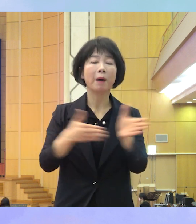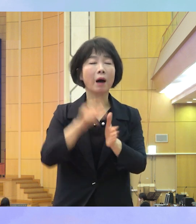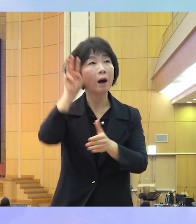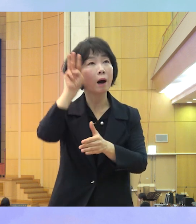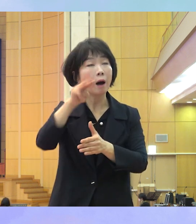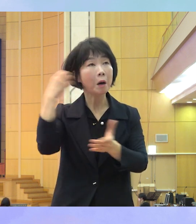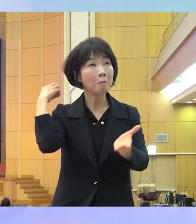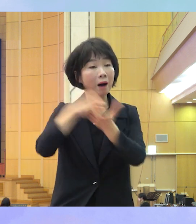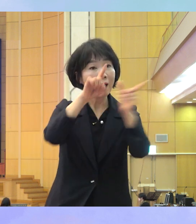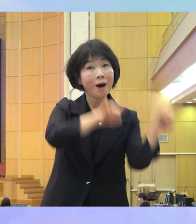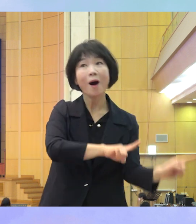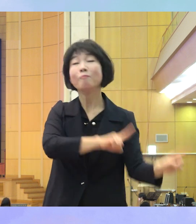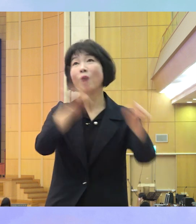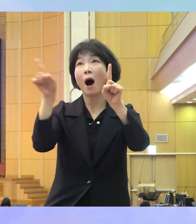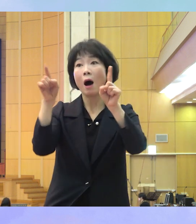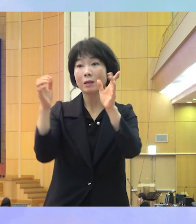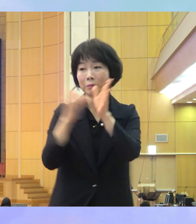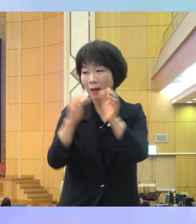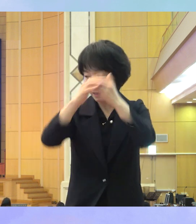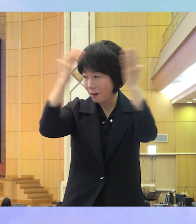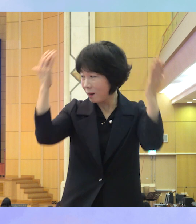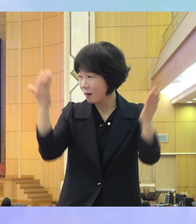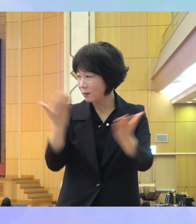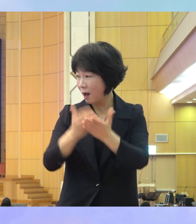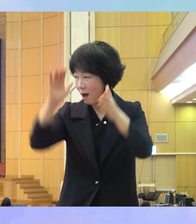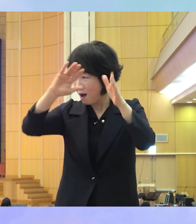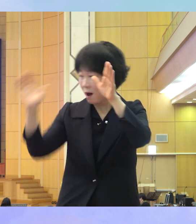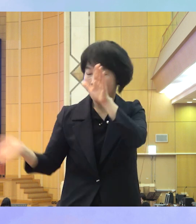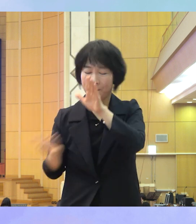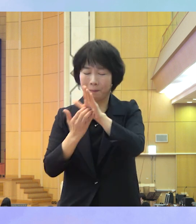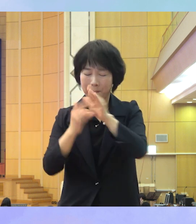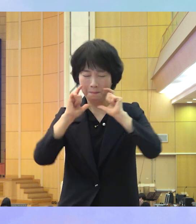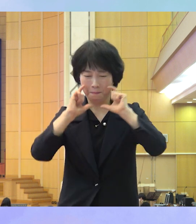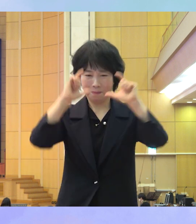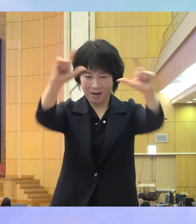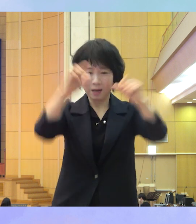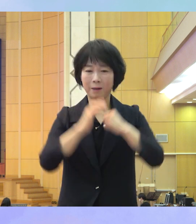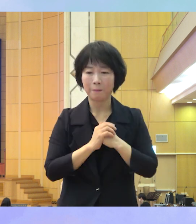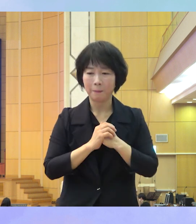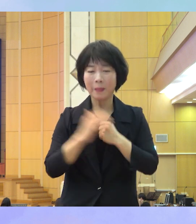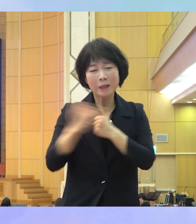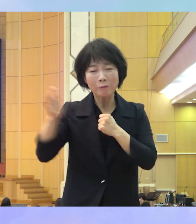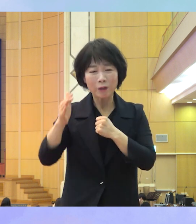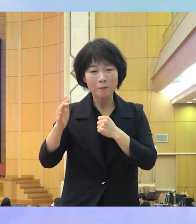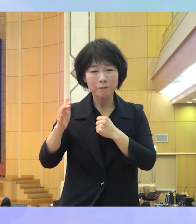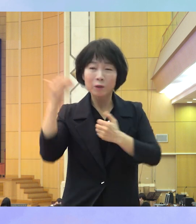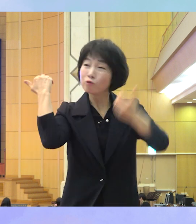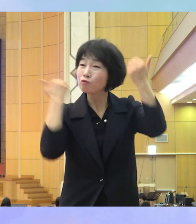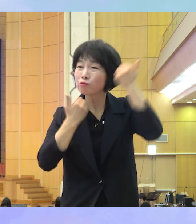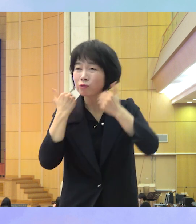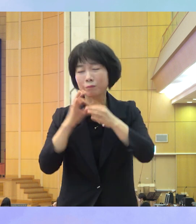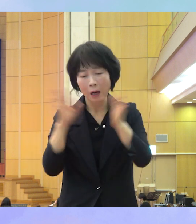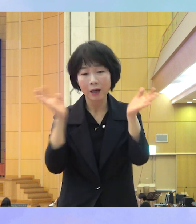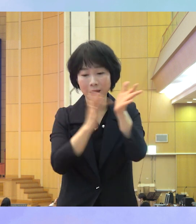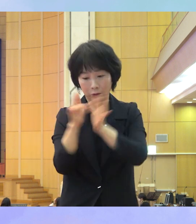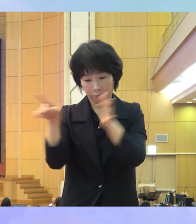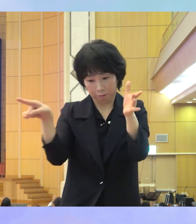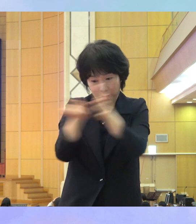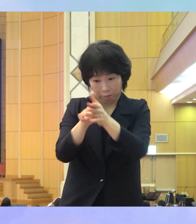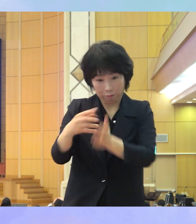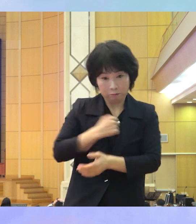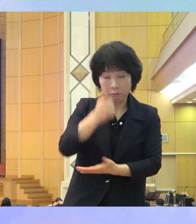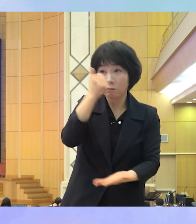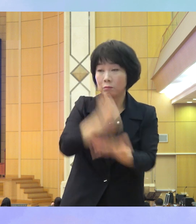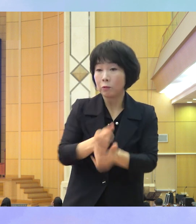3일 만에 부활하셨으므로 다 이루었다 하셨습니다. 그러므로 누구든지 예수를 믿기만 하면